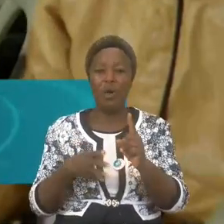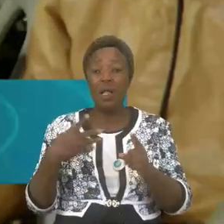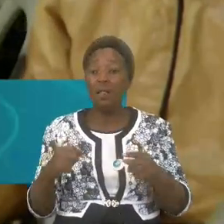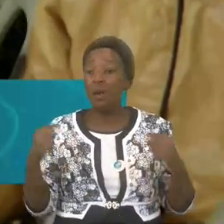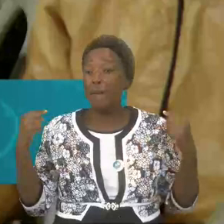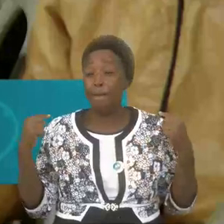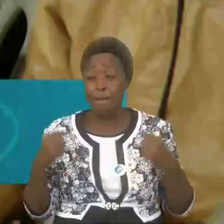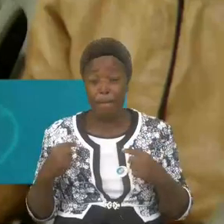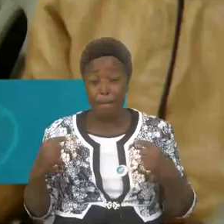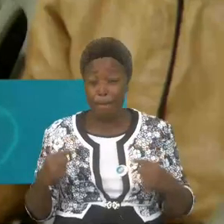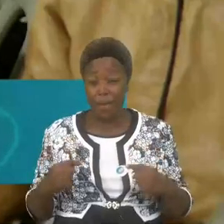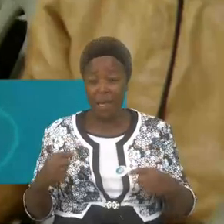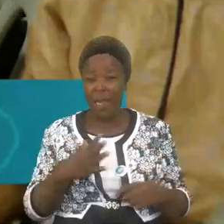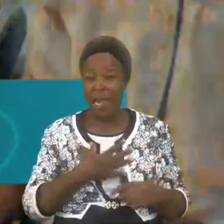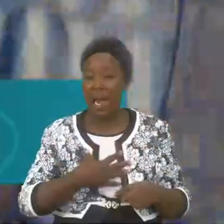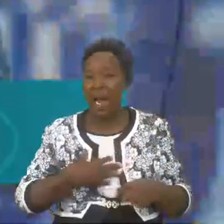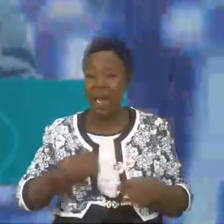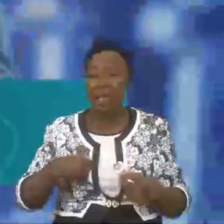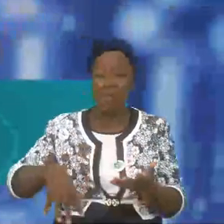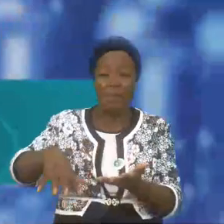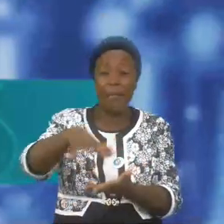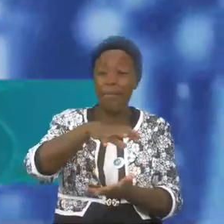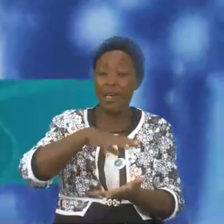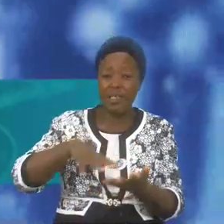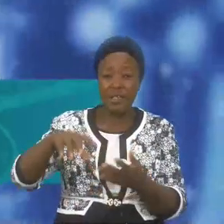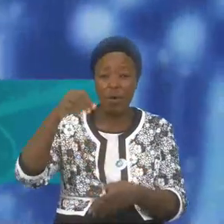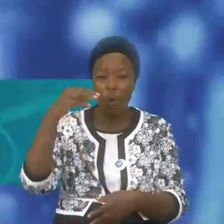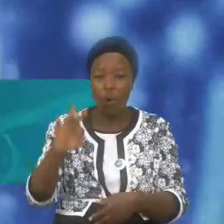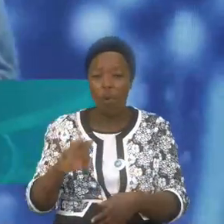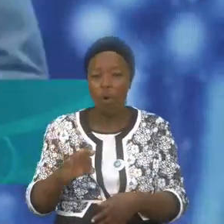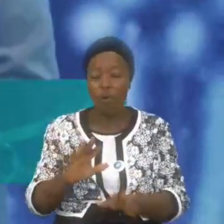La douleur et la perplexité